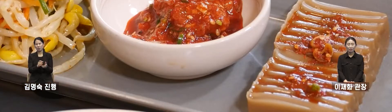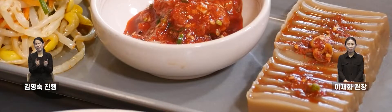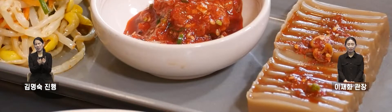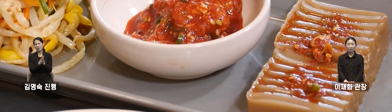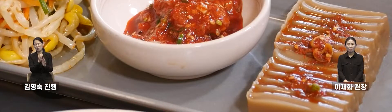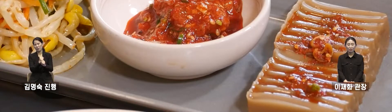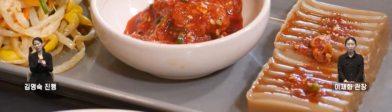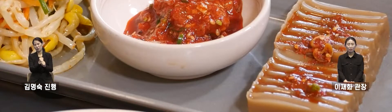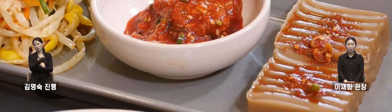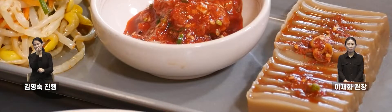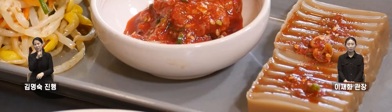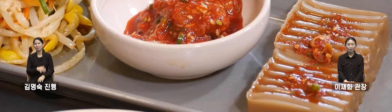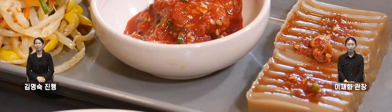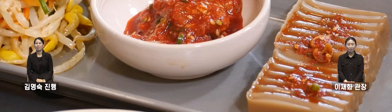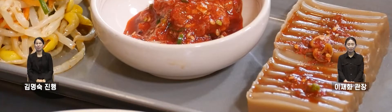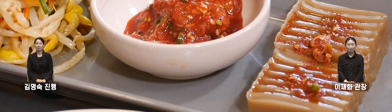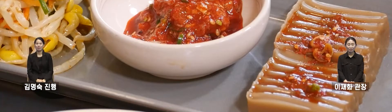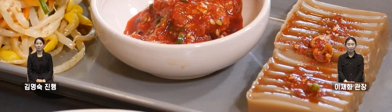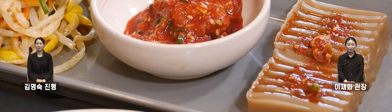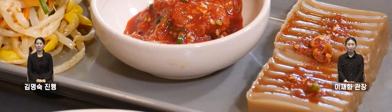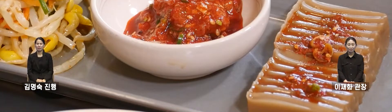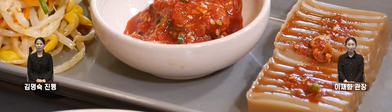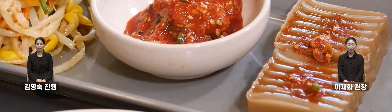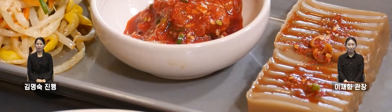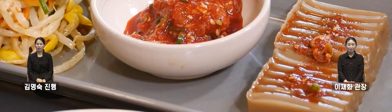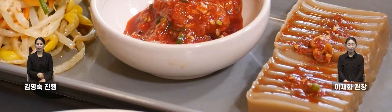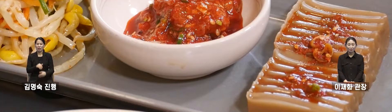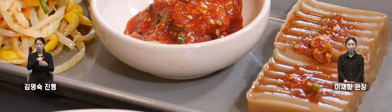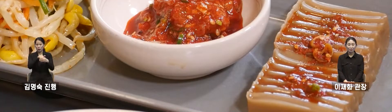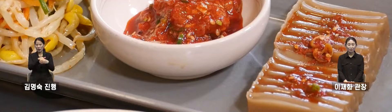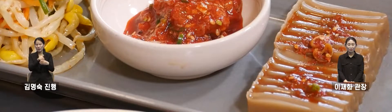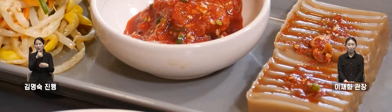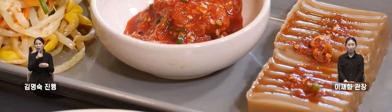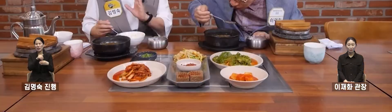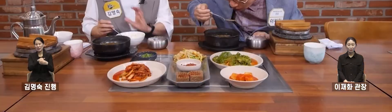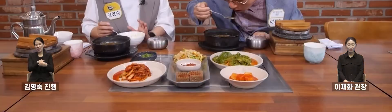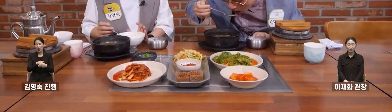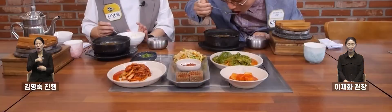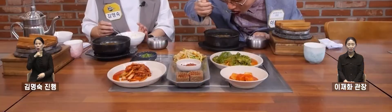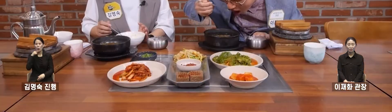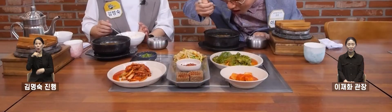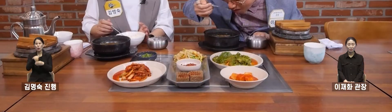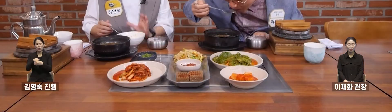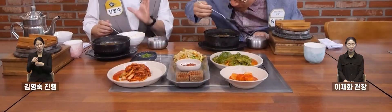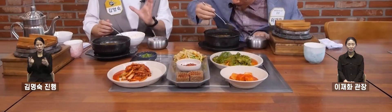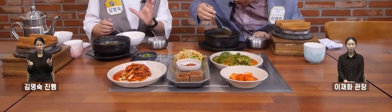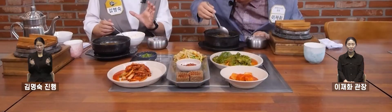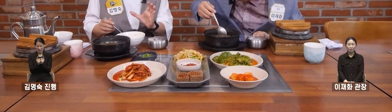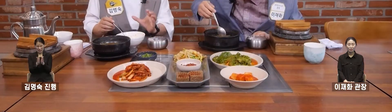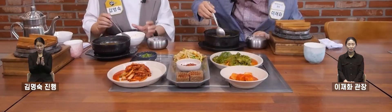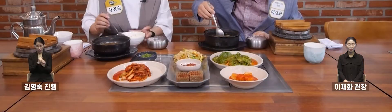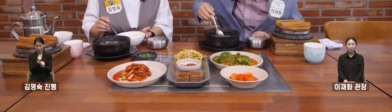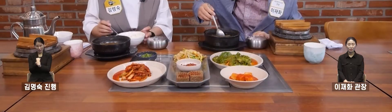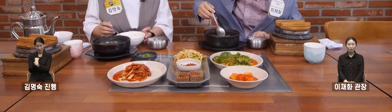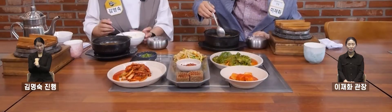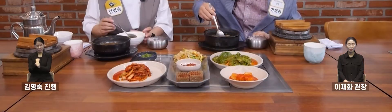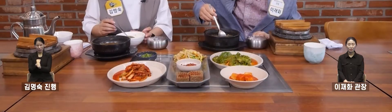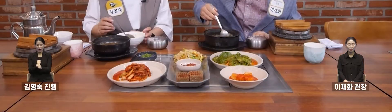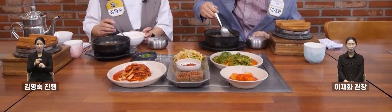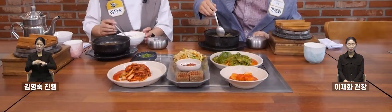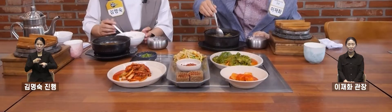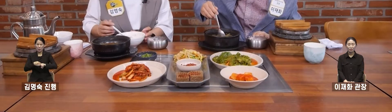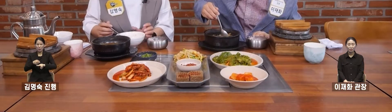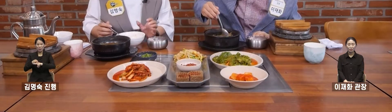무치시고. 그래서 뭐 된장, 고추장도 뭐 다 직접 담그셔서